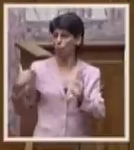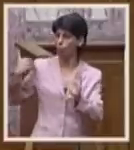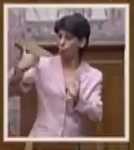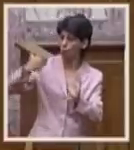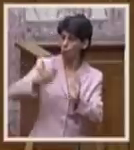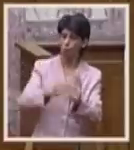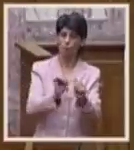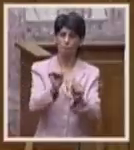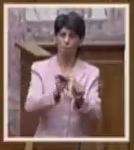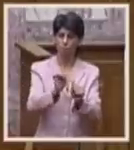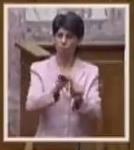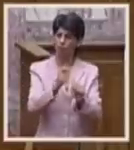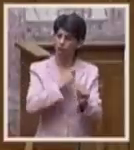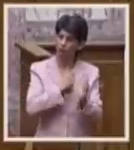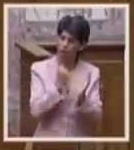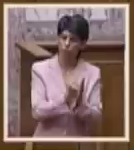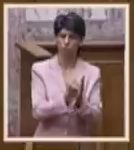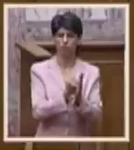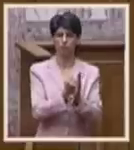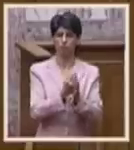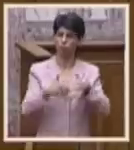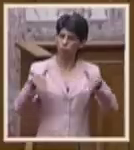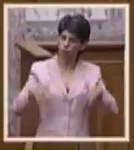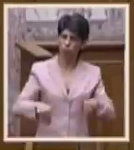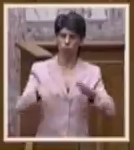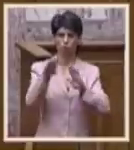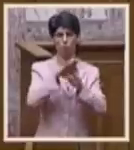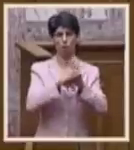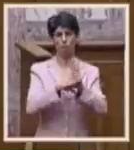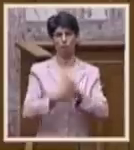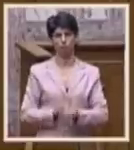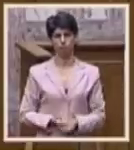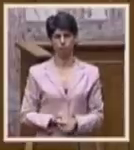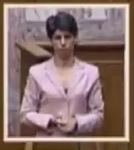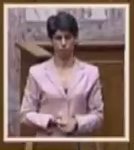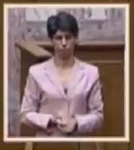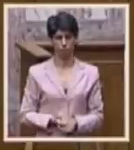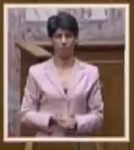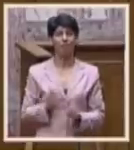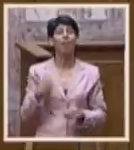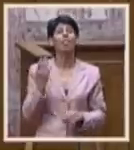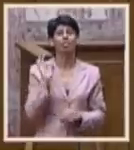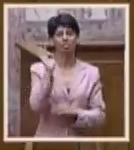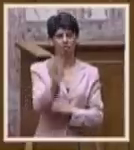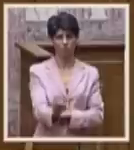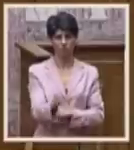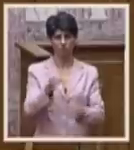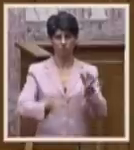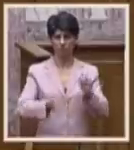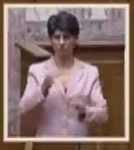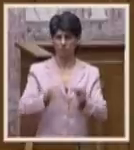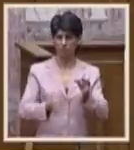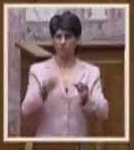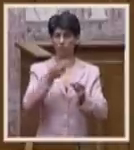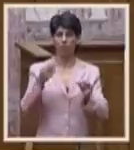τον χρόνο, αξιοπιστία και συνέπεια στο πρόγραμμά μας. Δεν θα είχαμε φτάσει να συζητάμε για